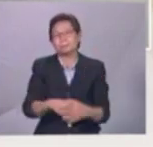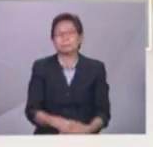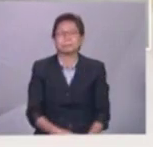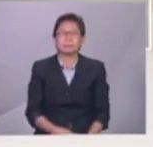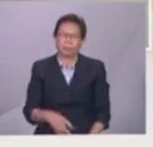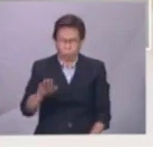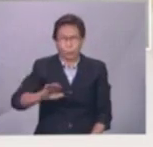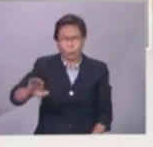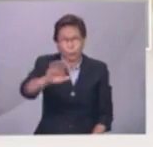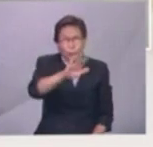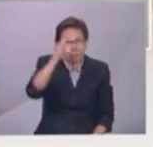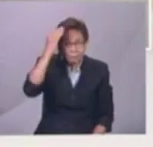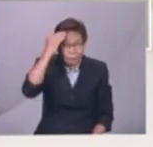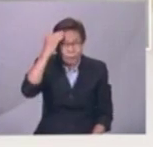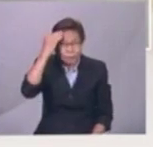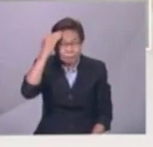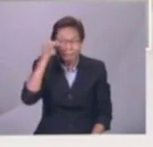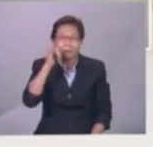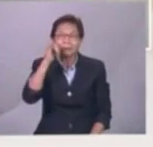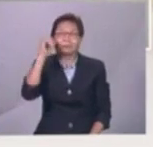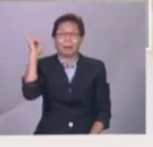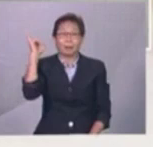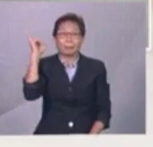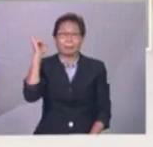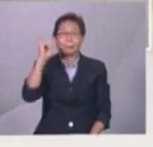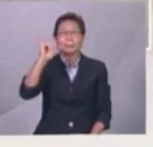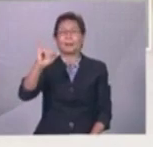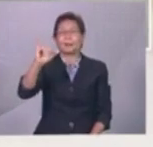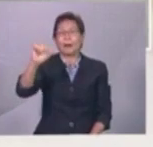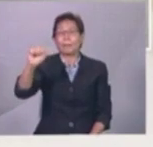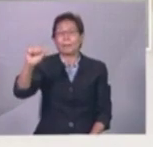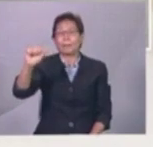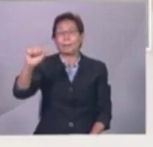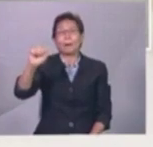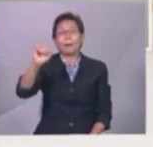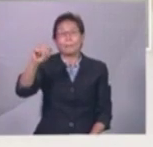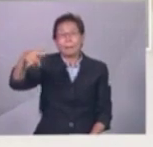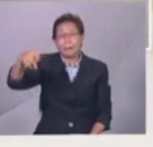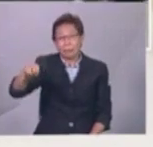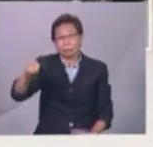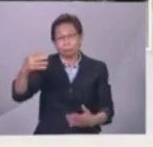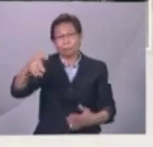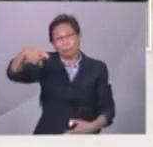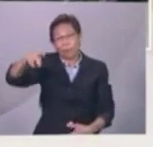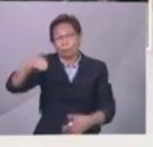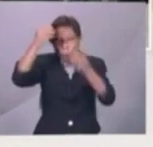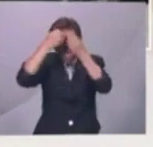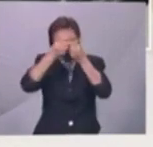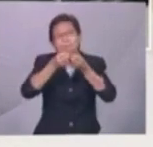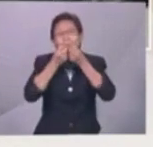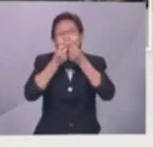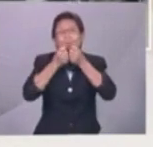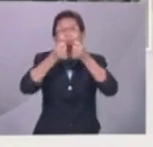Seperti kita maklum, semalam Yang Amat Berhormat Perdana Menteri telah pun mengumumkan untuk